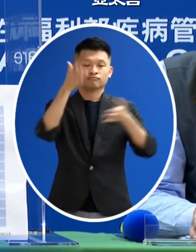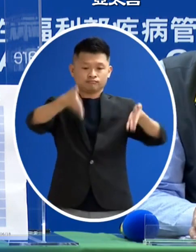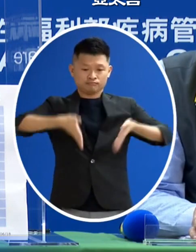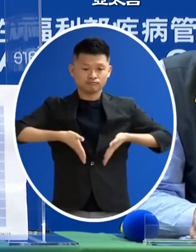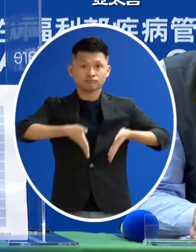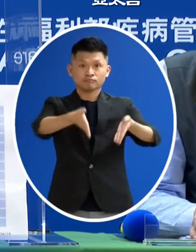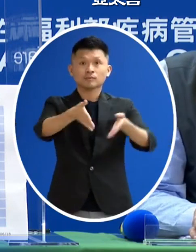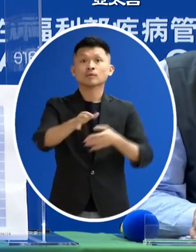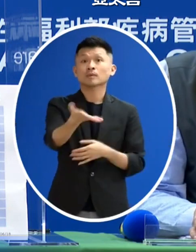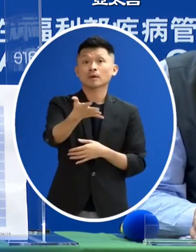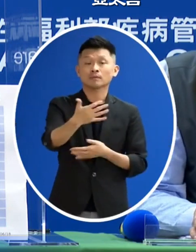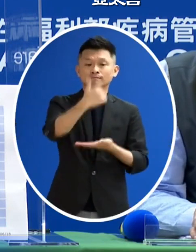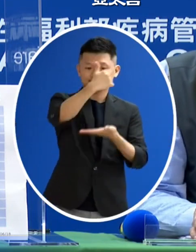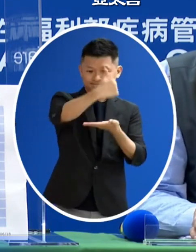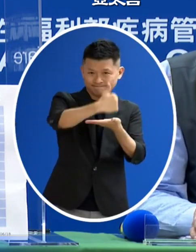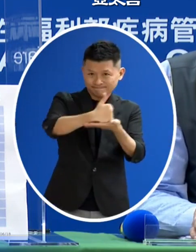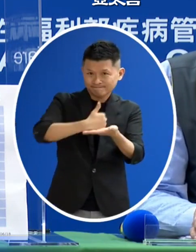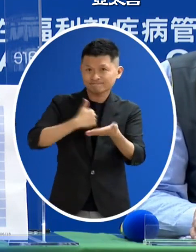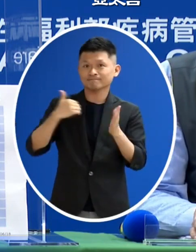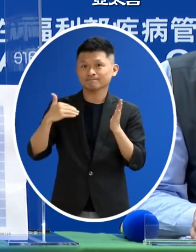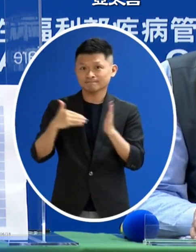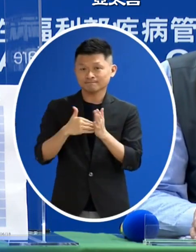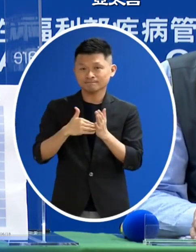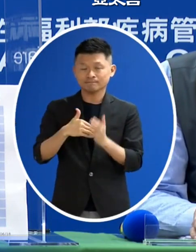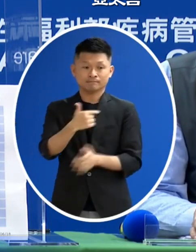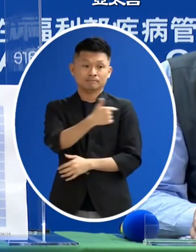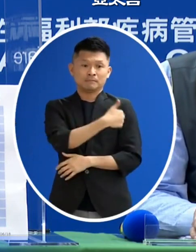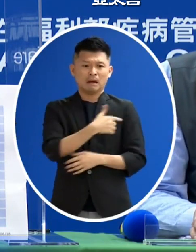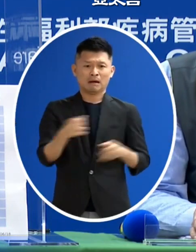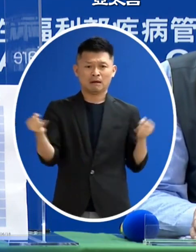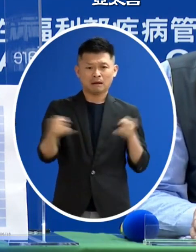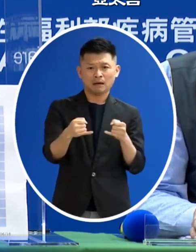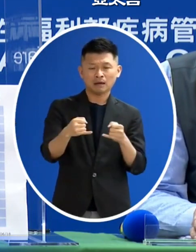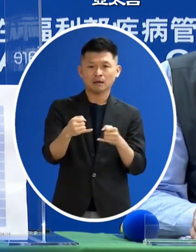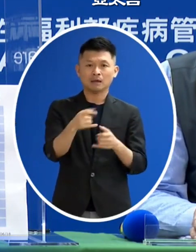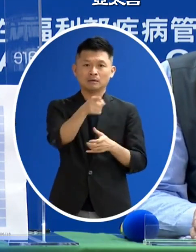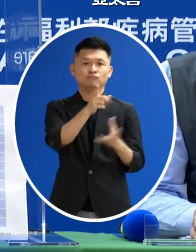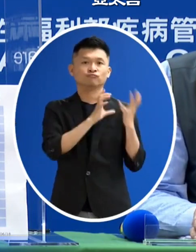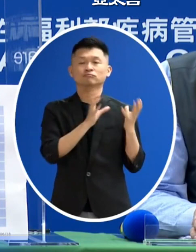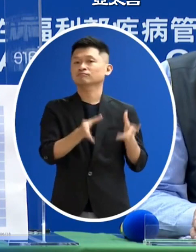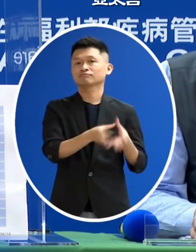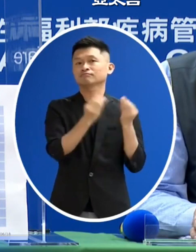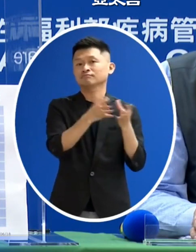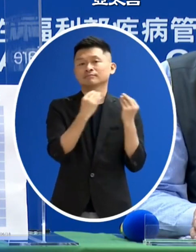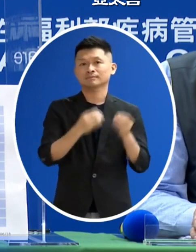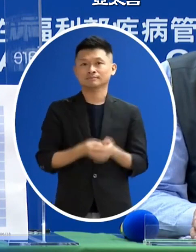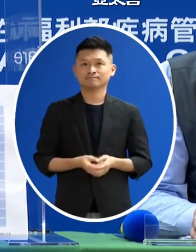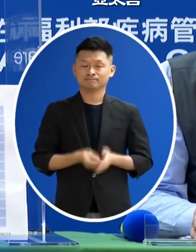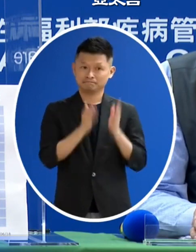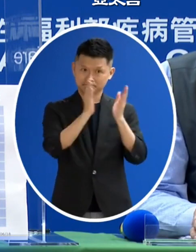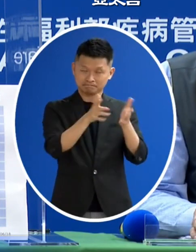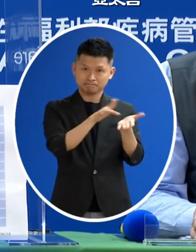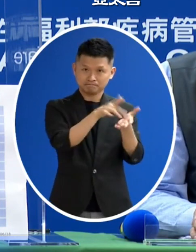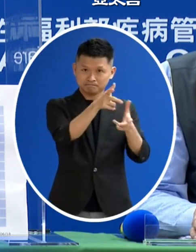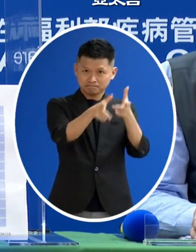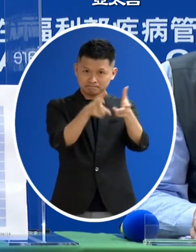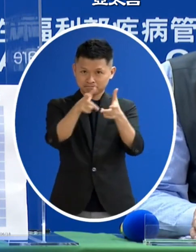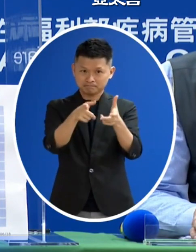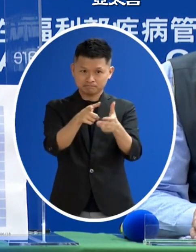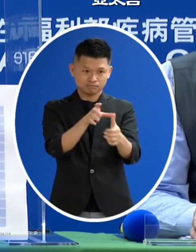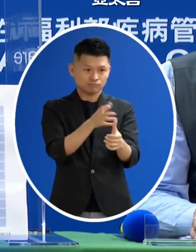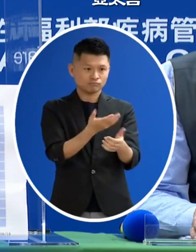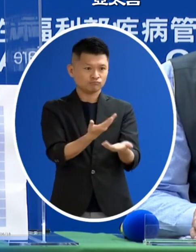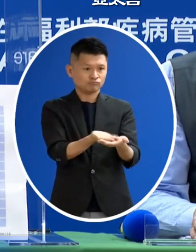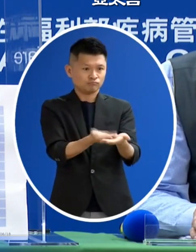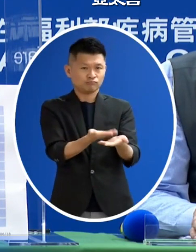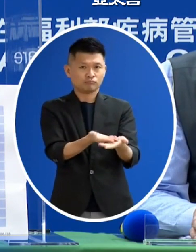因为进来之后都有一些相关的免责的需要，对于这个药厂再有一个免责，